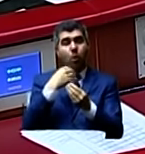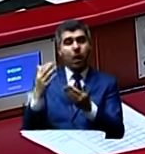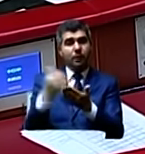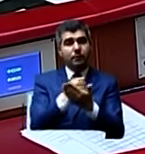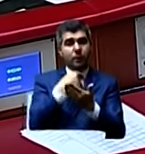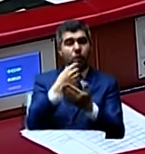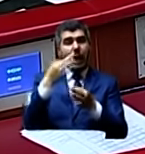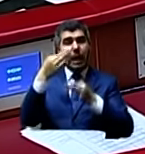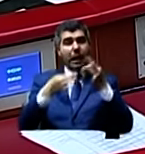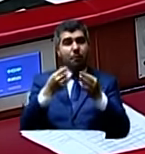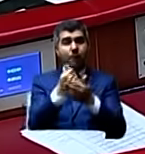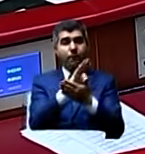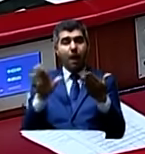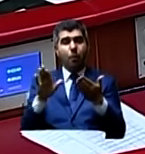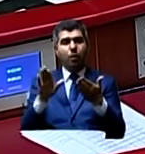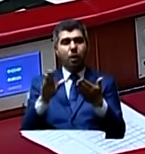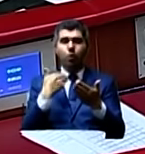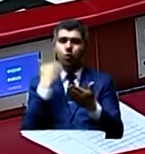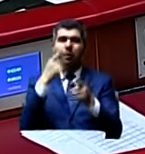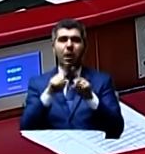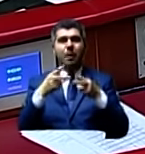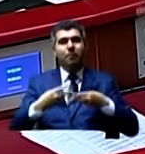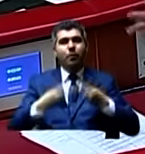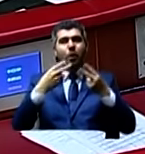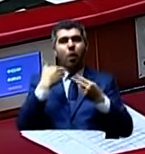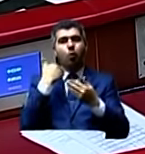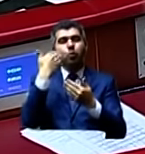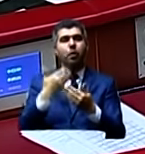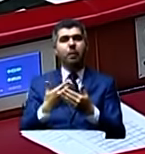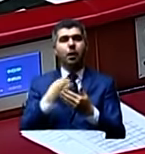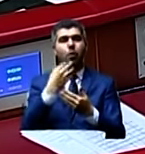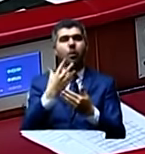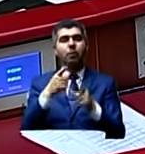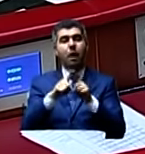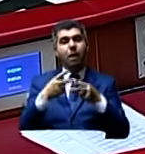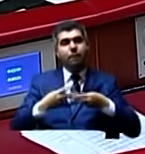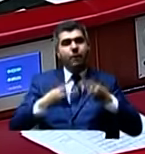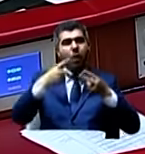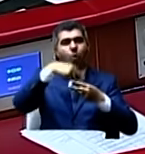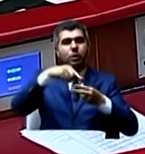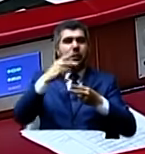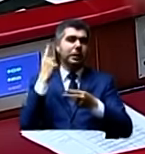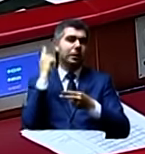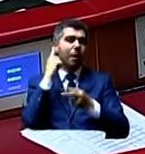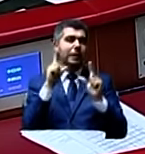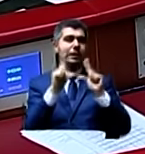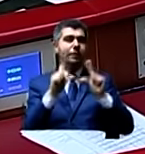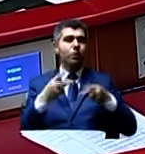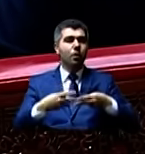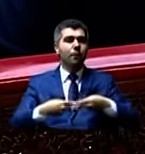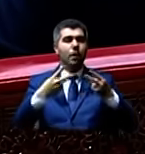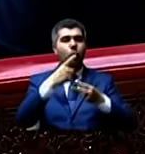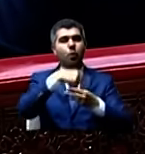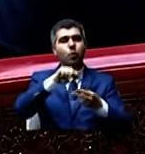كناخذ الحليب، حرام هذا الشيء. شكرا السيد الوزير، شكرا السيد الوزير، شكرا السي المحراشي، شكرا السيد